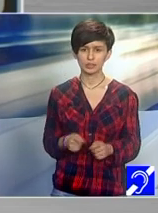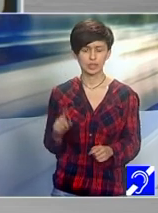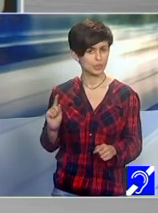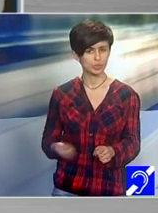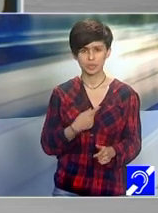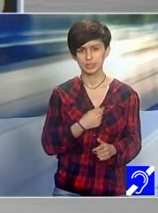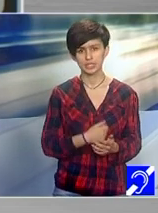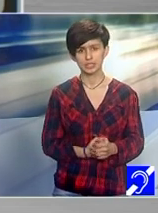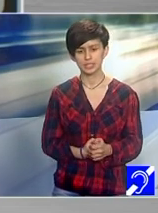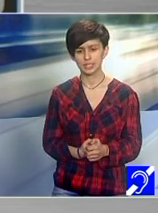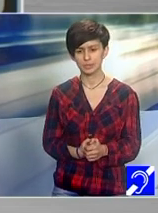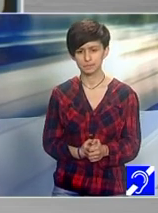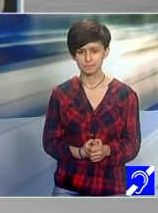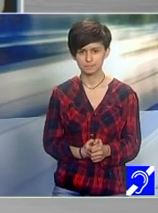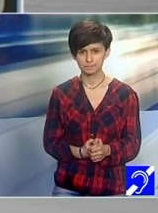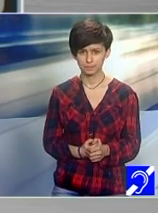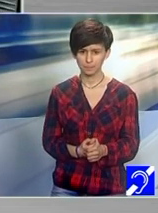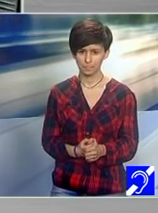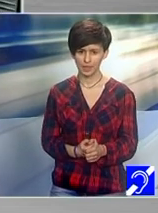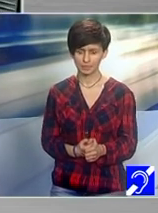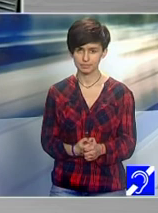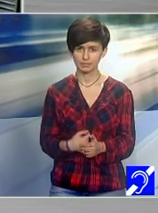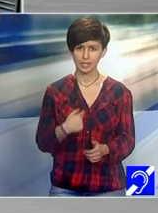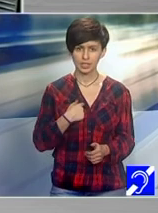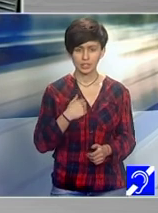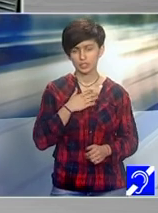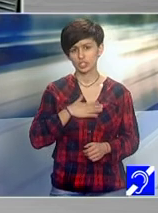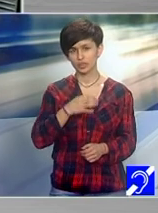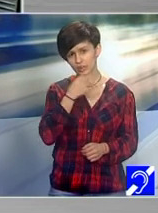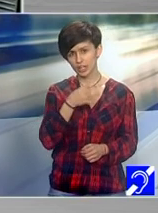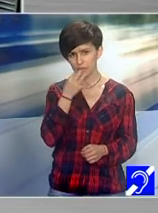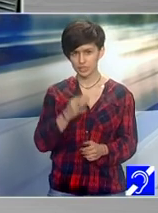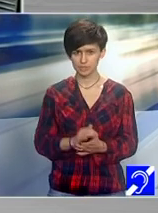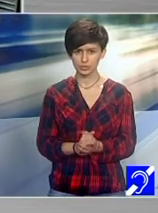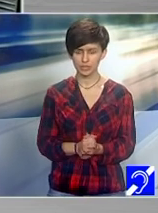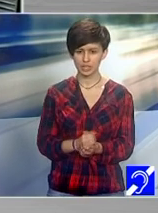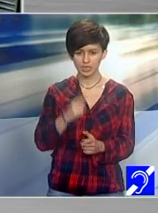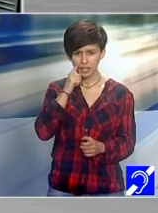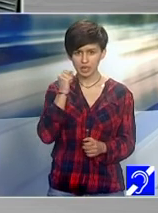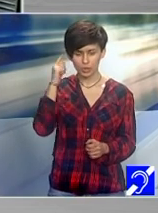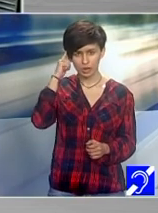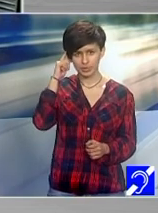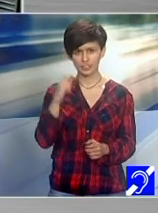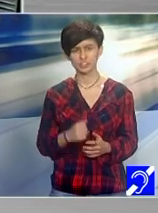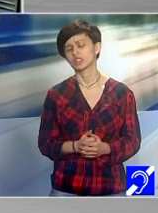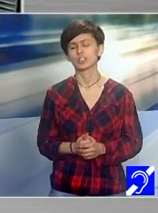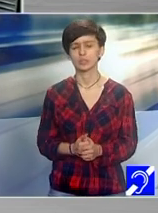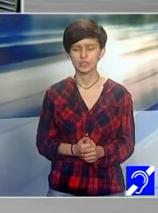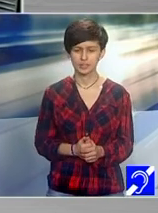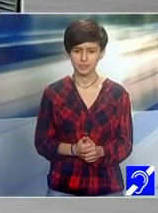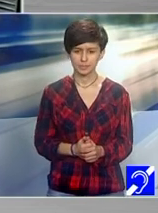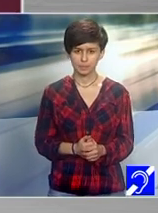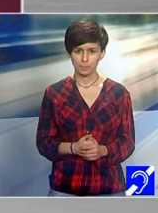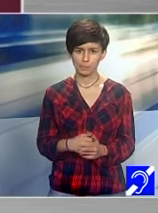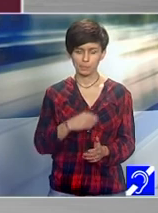este un adevăr și aici... Aici și eu aș putea veni să completez ceva. lumea știe, în special din mediul universitar, din afară știu mai puțin,